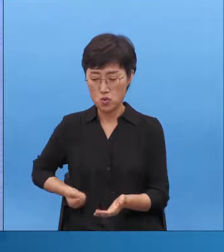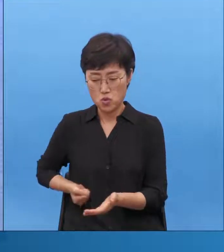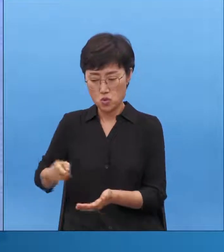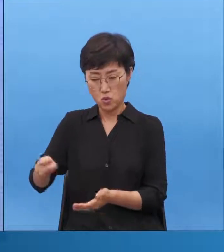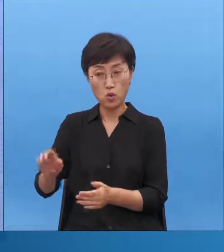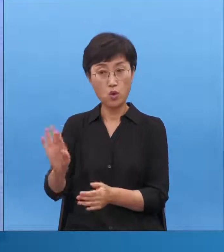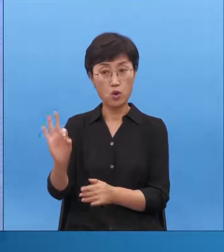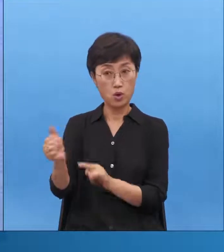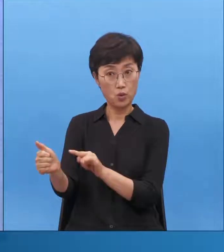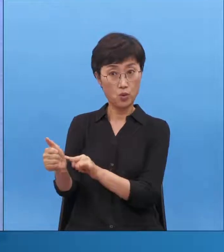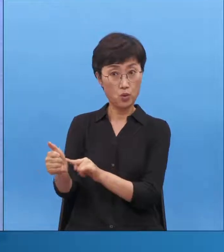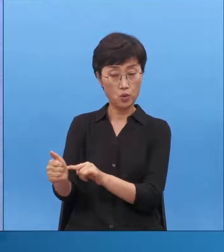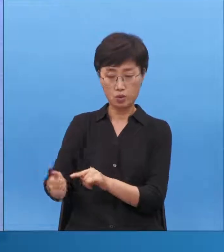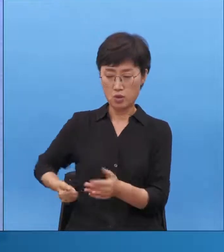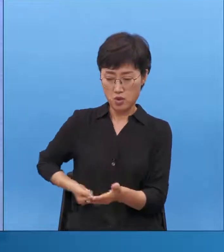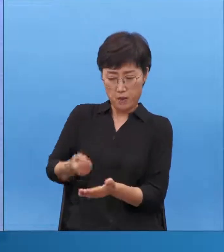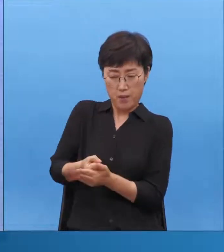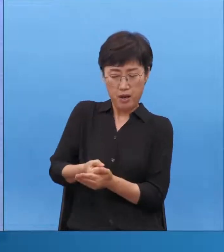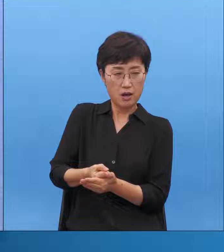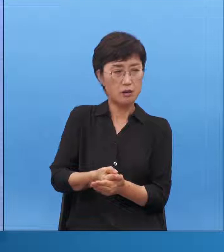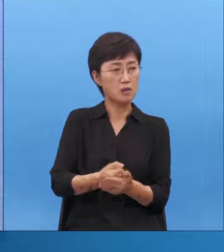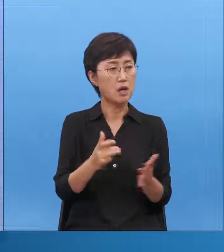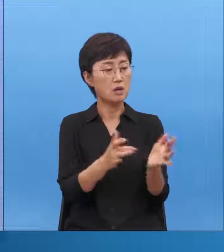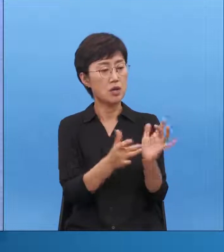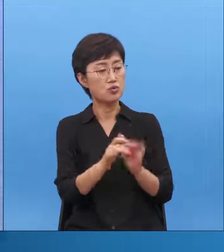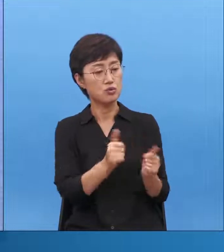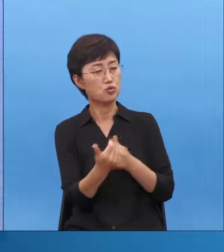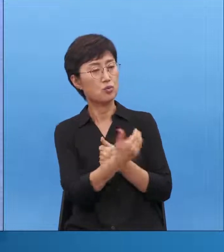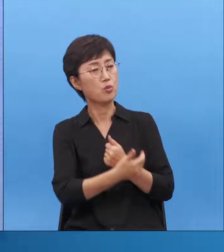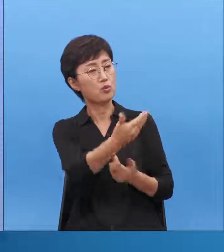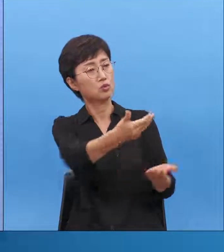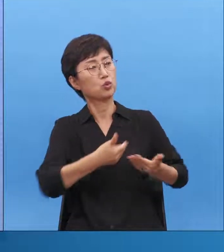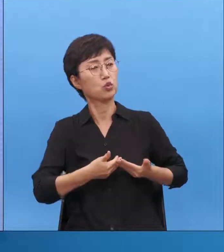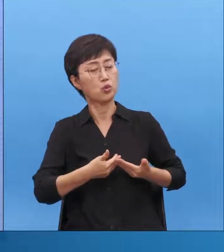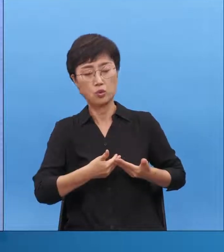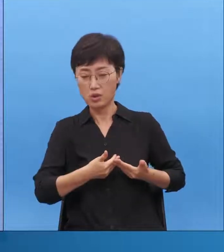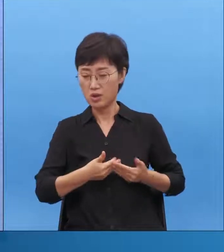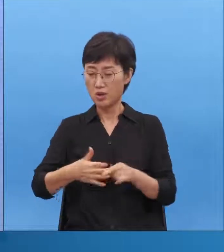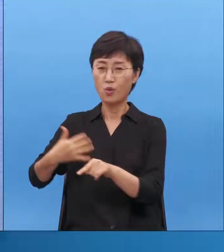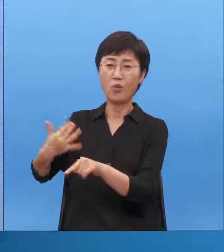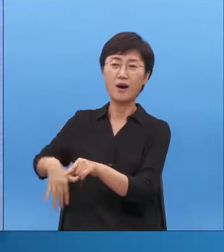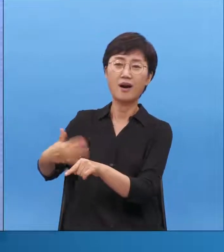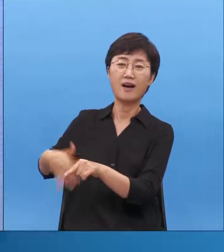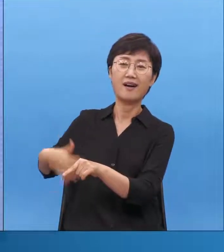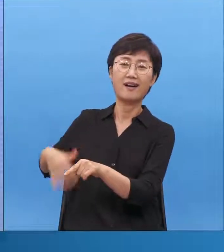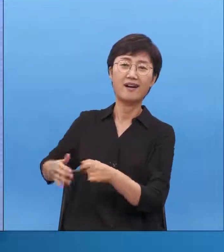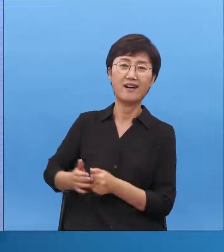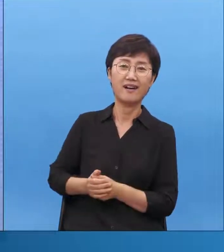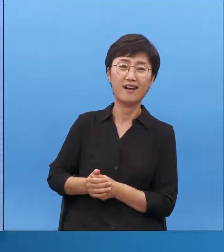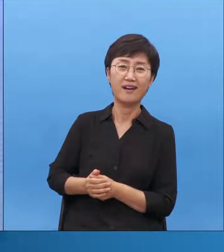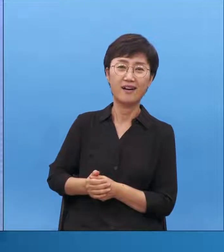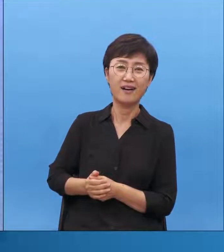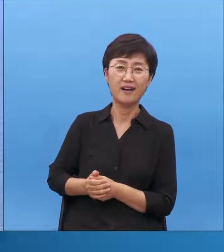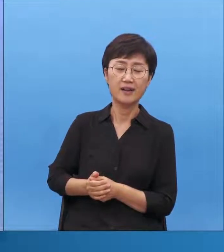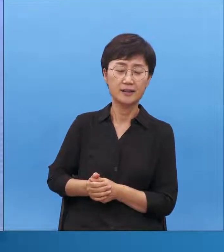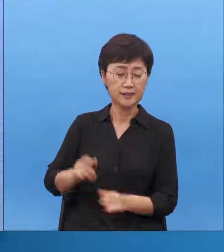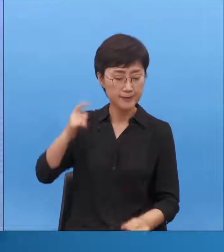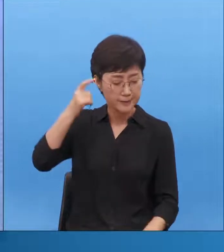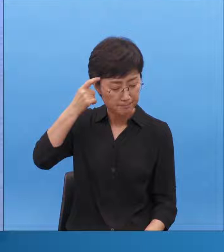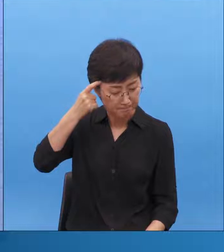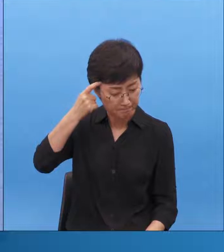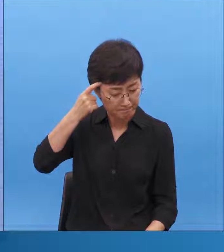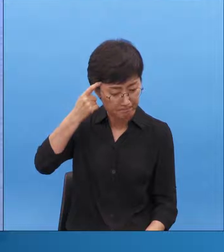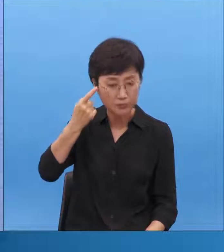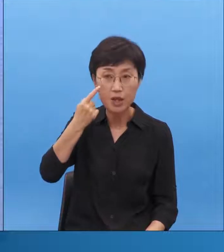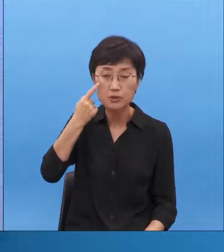Jesus. 놀라운 일이죠. Isn't it tremendous? 기억하세요. Remember this. 저와 여러분은 쓸데없는 걸 많이 하는 게 아닙니다. 지구상에